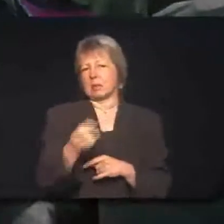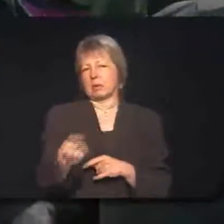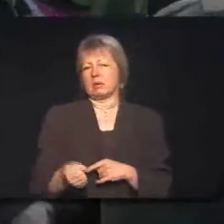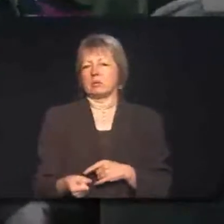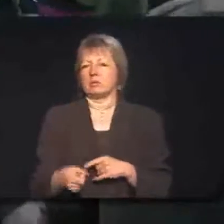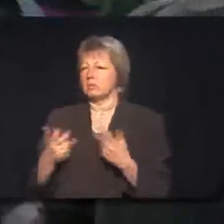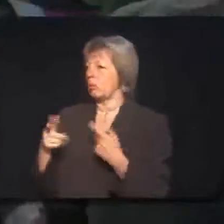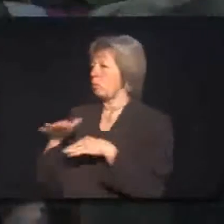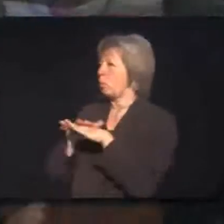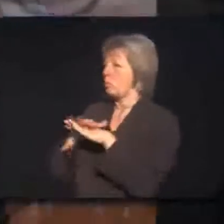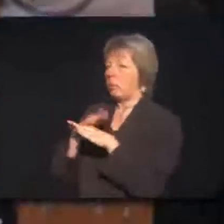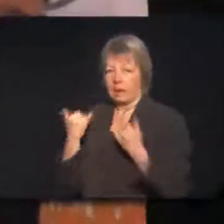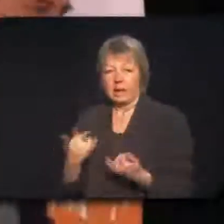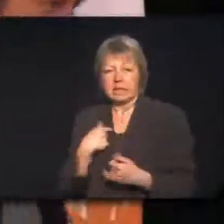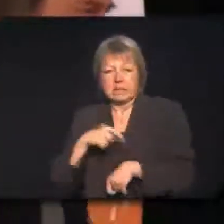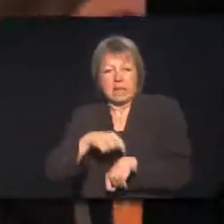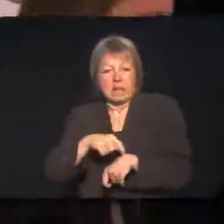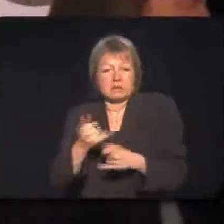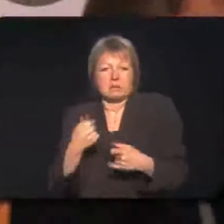sorry